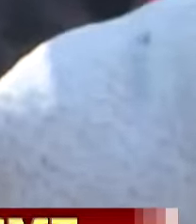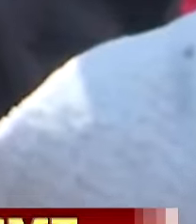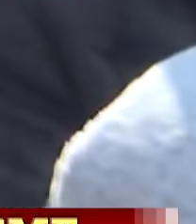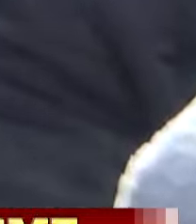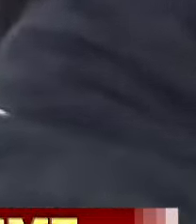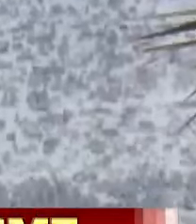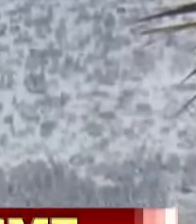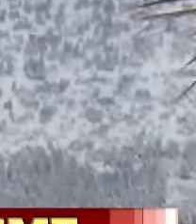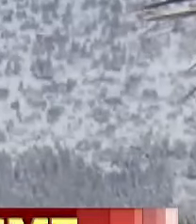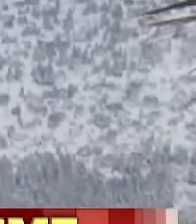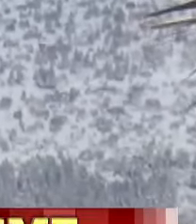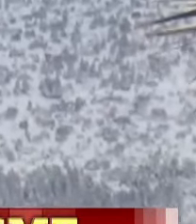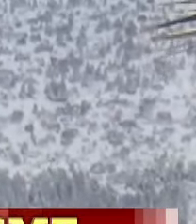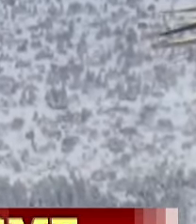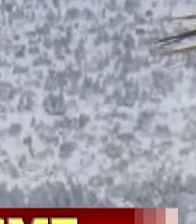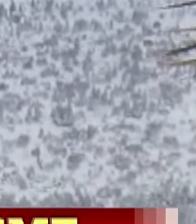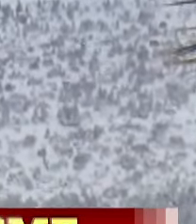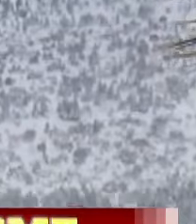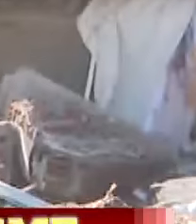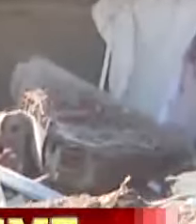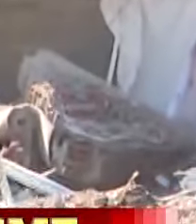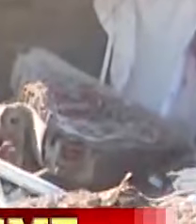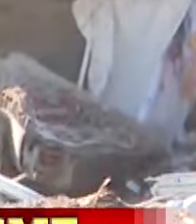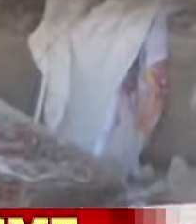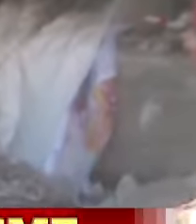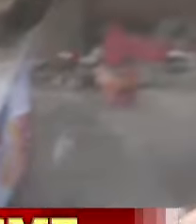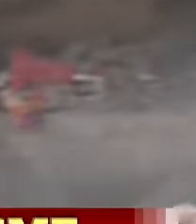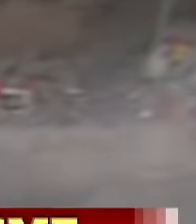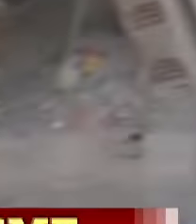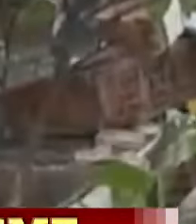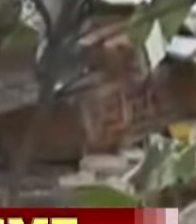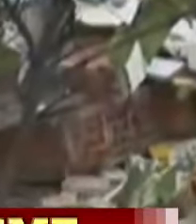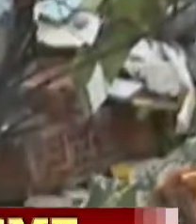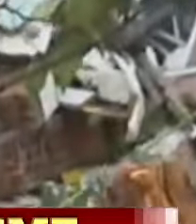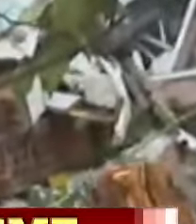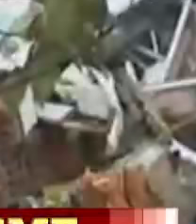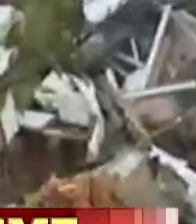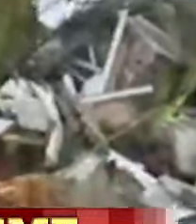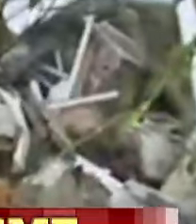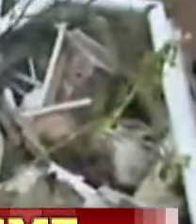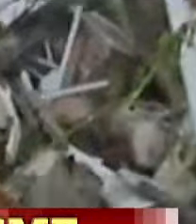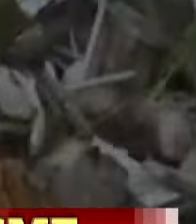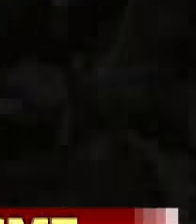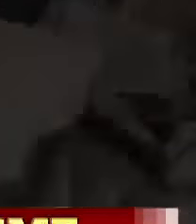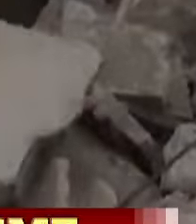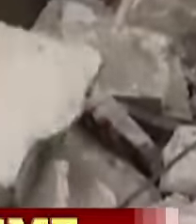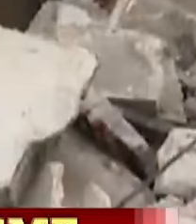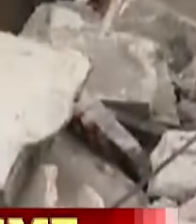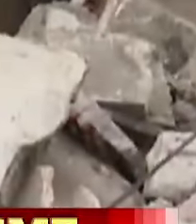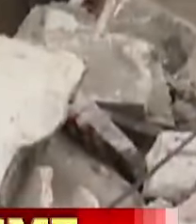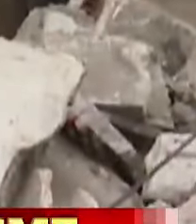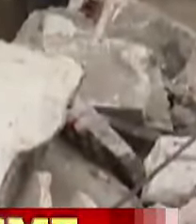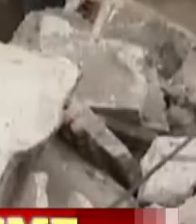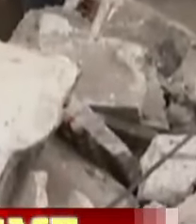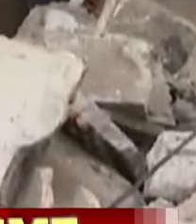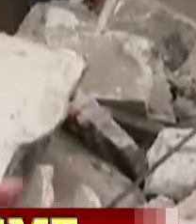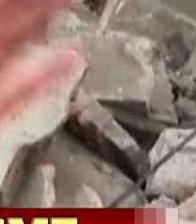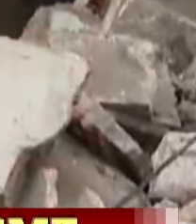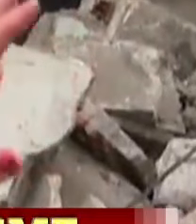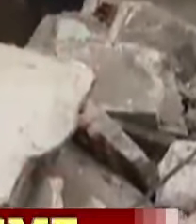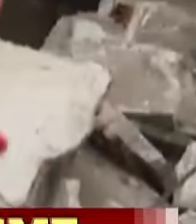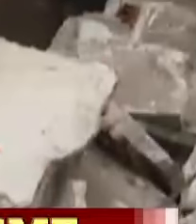yığınlarının arasından gelecek, iyi bir haber bekliyorlar. Sürekli sesleniyorlar, içeride birisi var mı? Bir can,